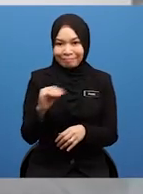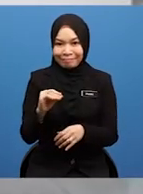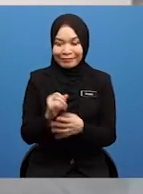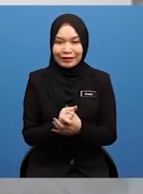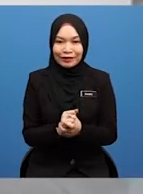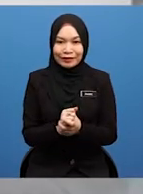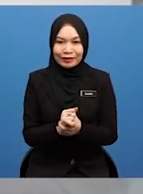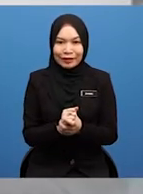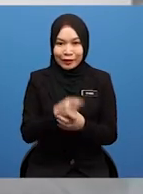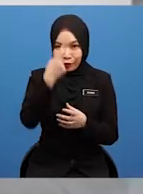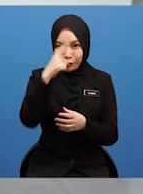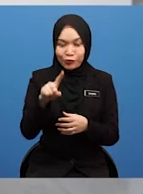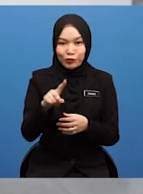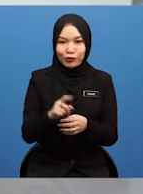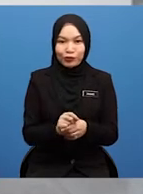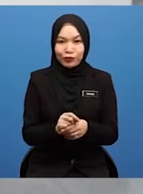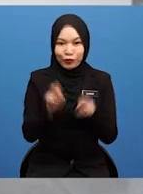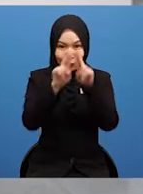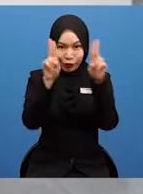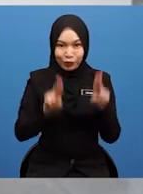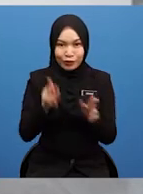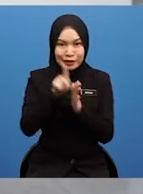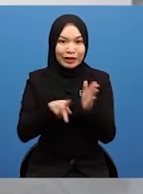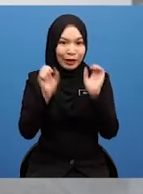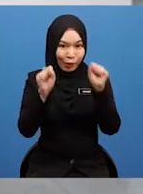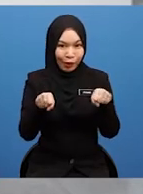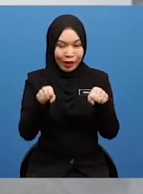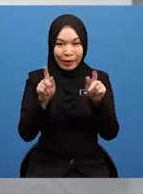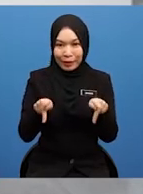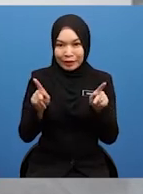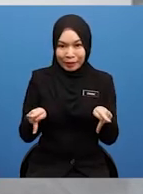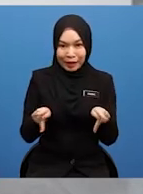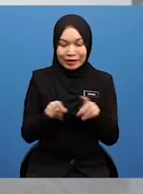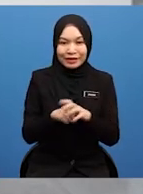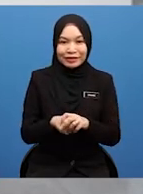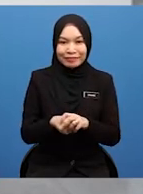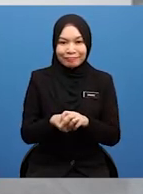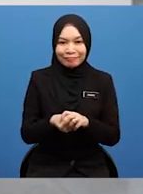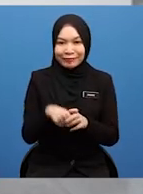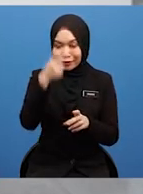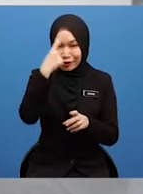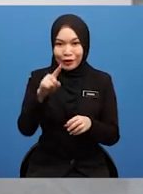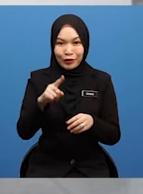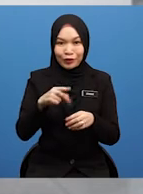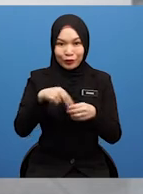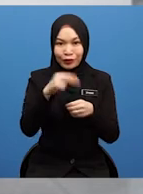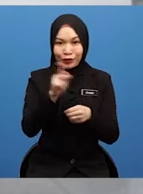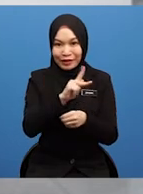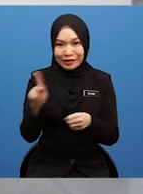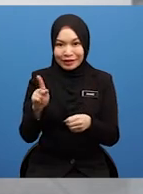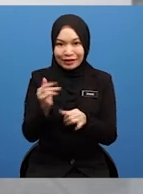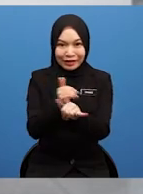penekanan adalah untuk menilai kebolehan pelajaran banyak pelajaran dan dinilai kepada sini bagi menghasilkan karya